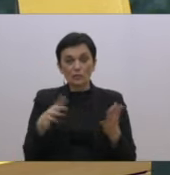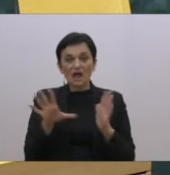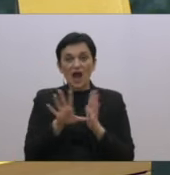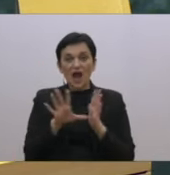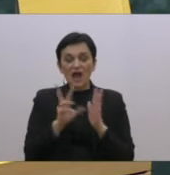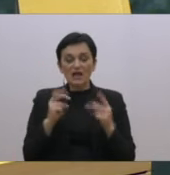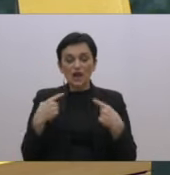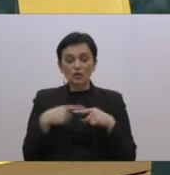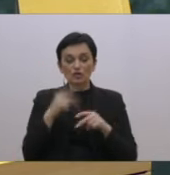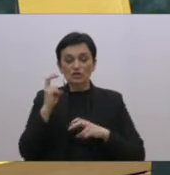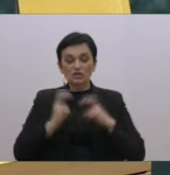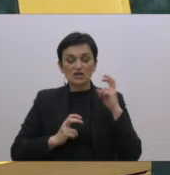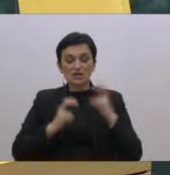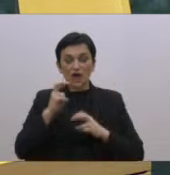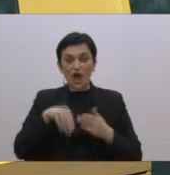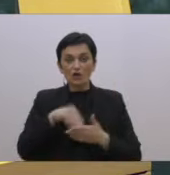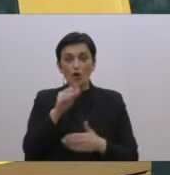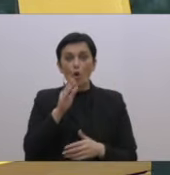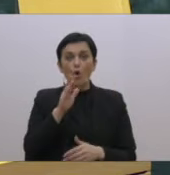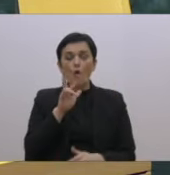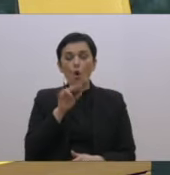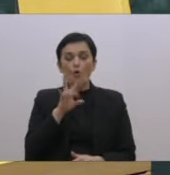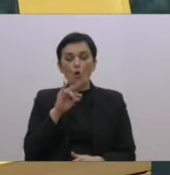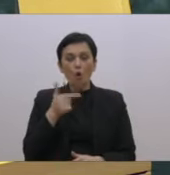ელექტროტექნიკის წარმოებელი ქარხანა შეიძინეს ჰონგ-კონგში.